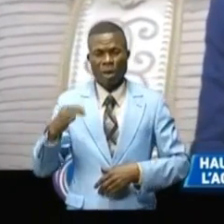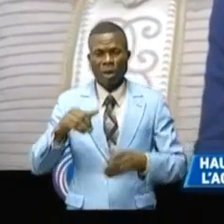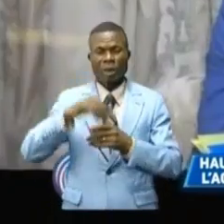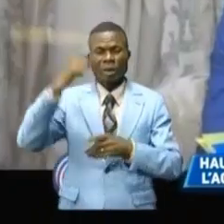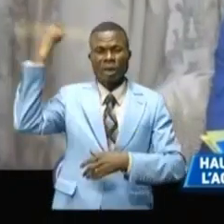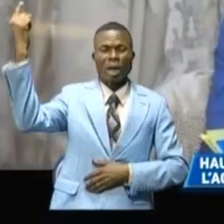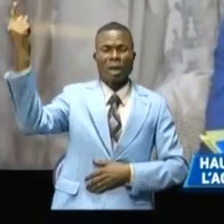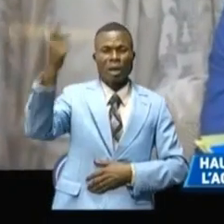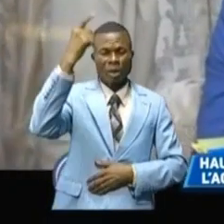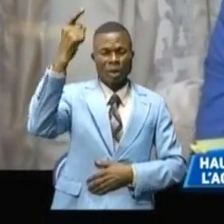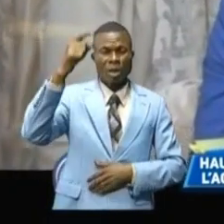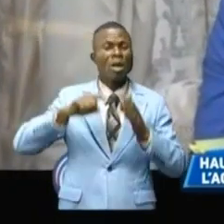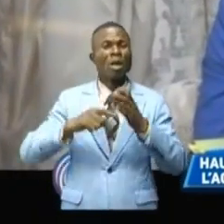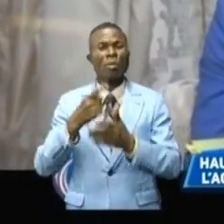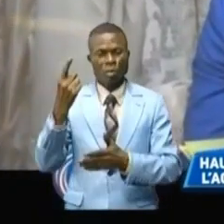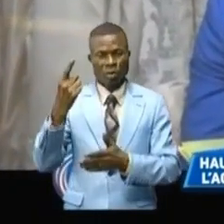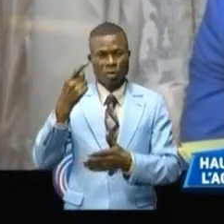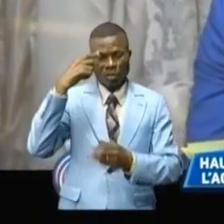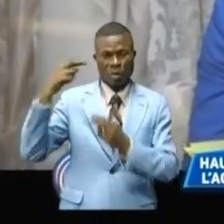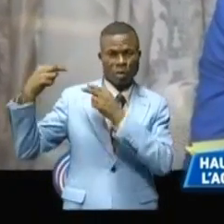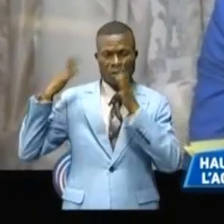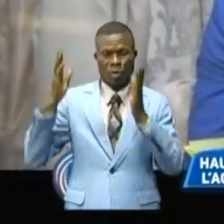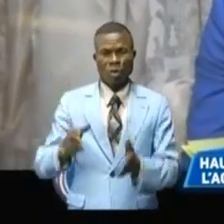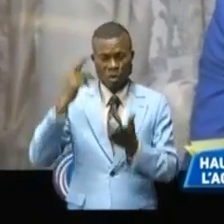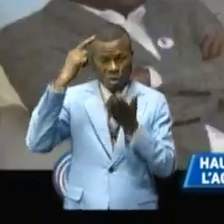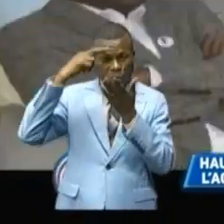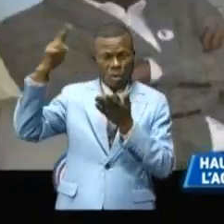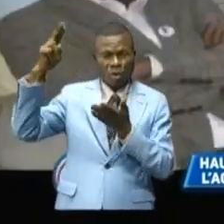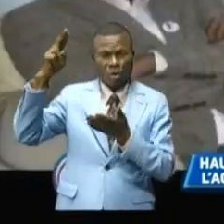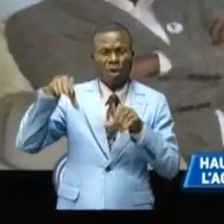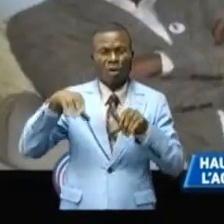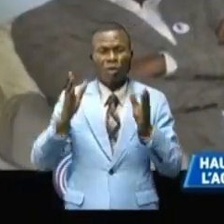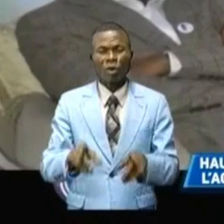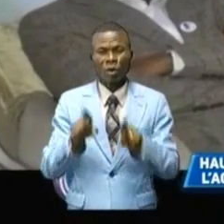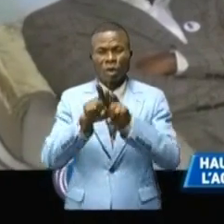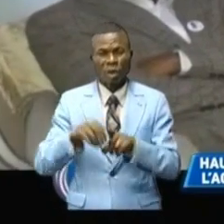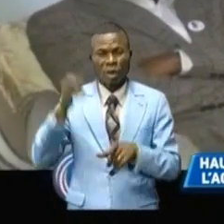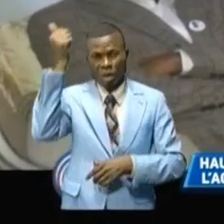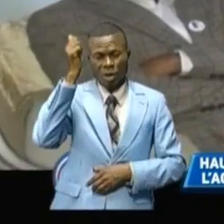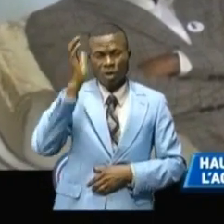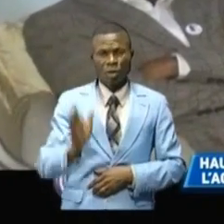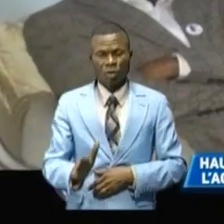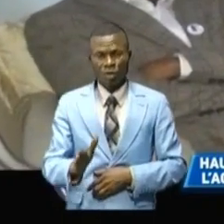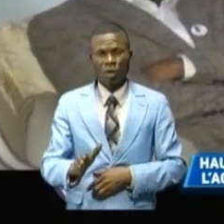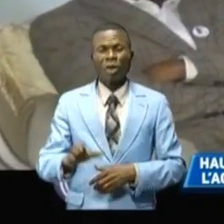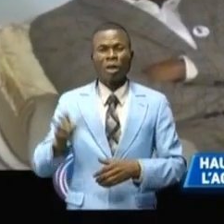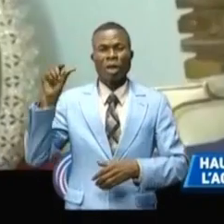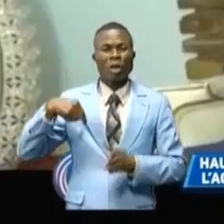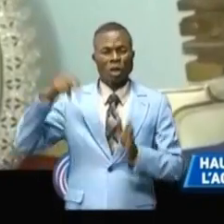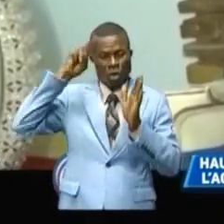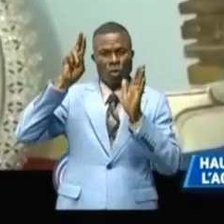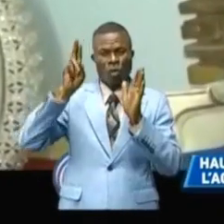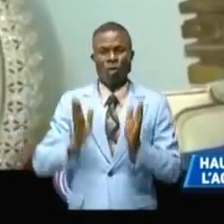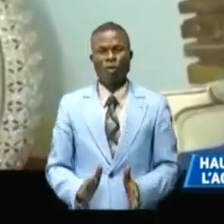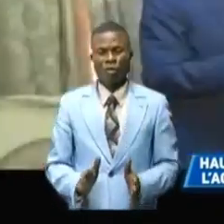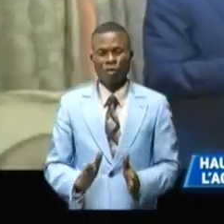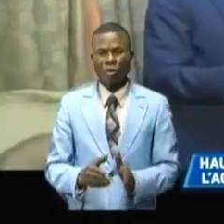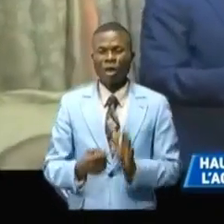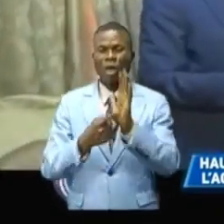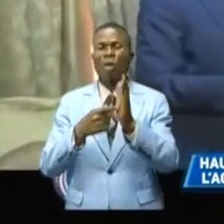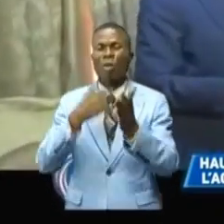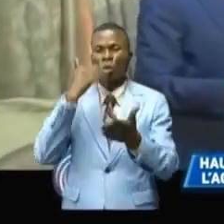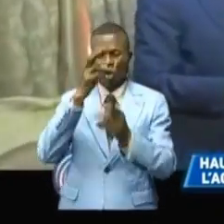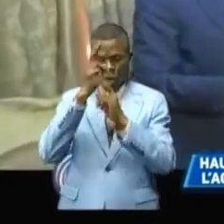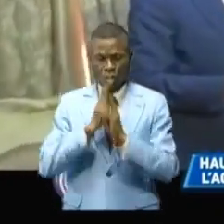mondial. Une première pour les responsables des universités congolaises et africaines. Le gouverneur Jacques Ablakatoué a accordé son hospitalité